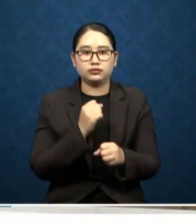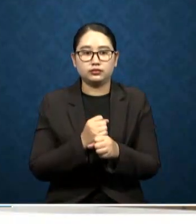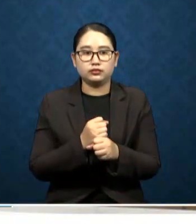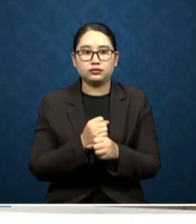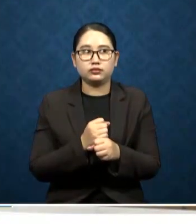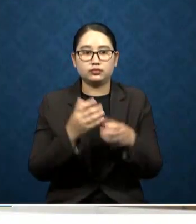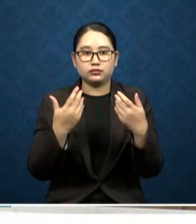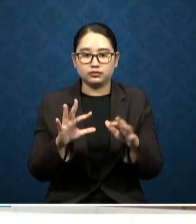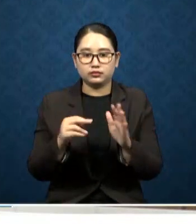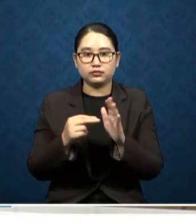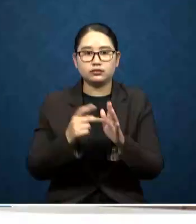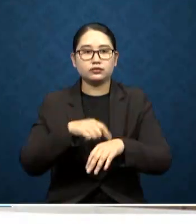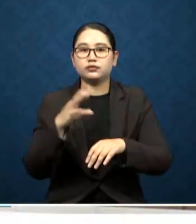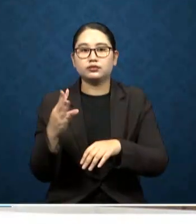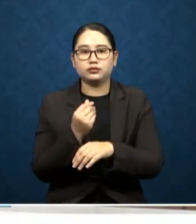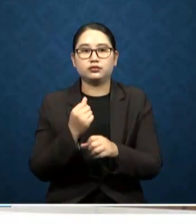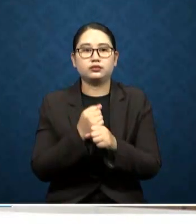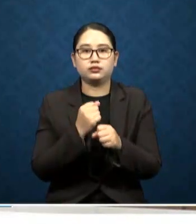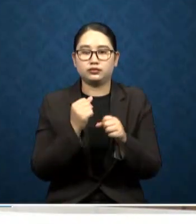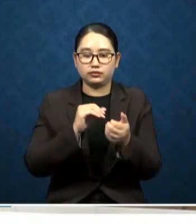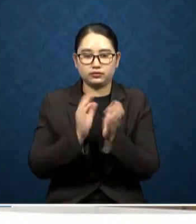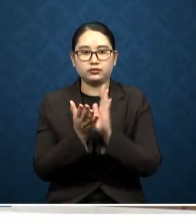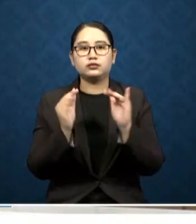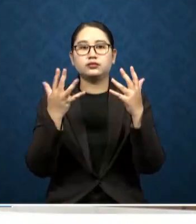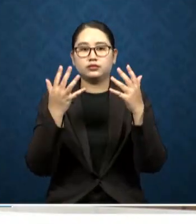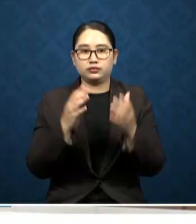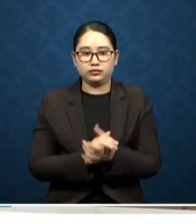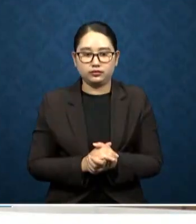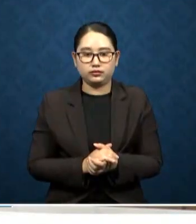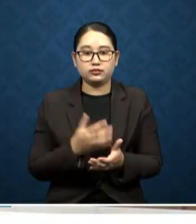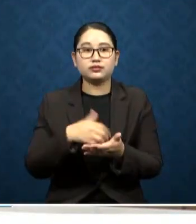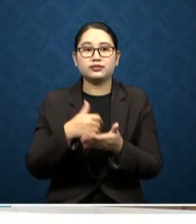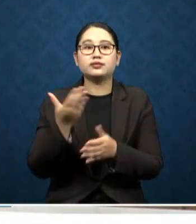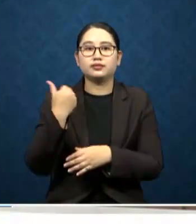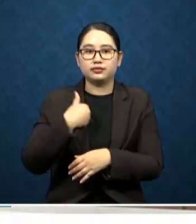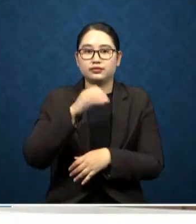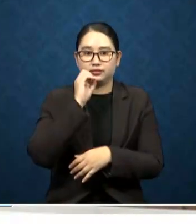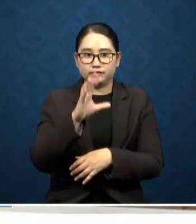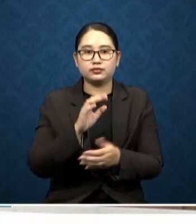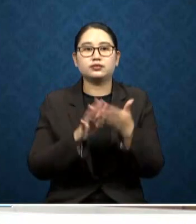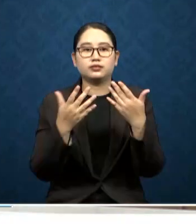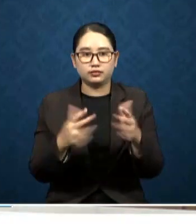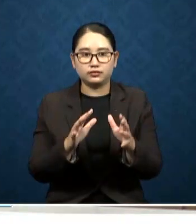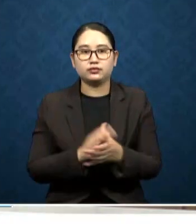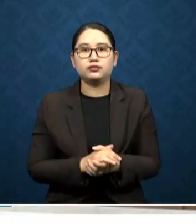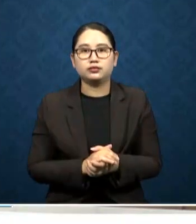มีความรวดเร็วทันต่อการเปลี่ยนแปลงของโลกที่มันเปลี่ยนแปลงไปอย่างที่ได้ตั้งใจไว้ตั้งแต่ตอน